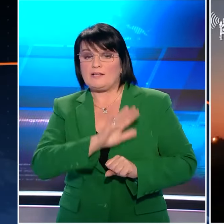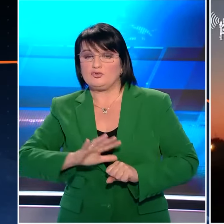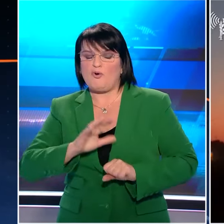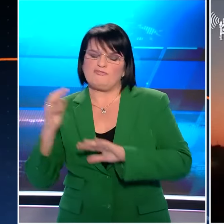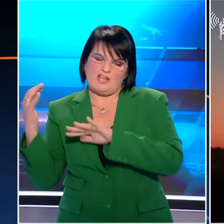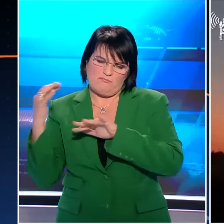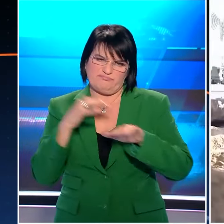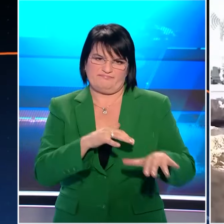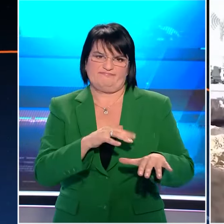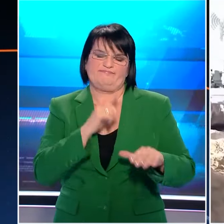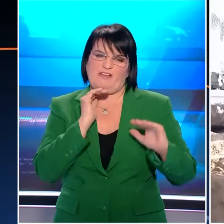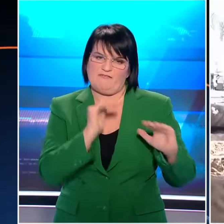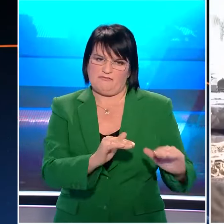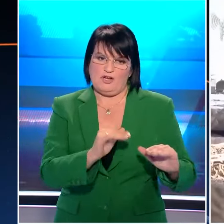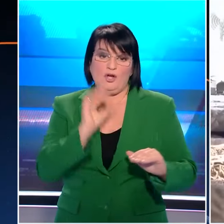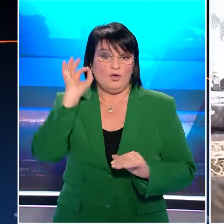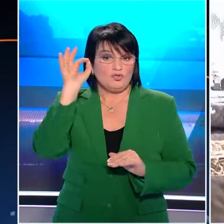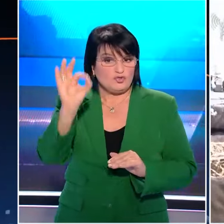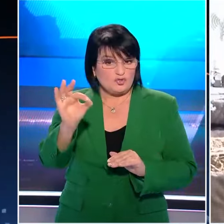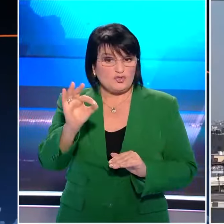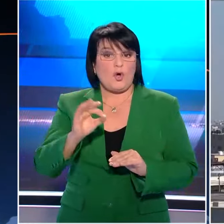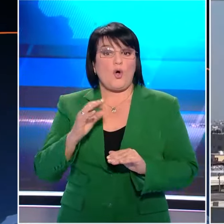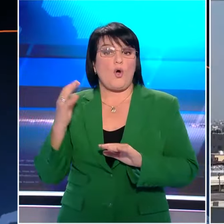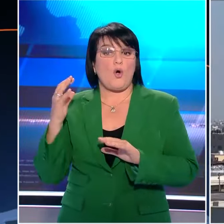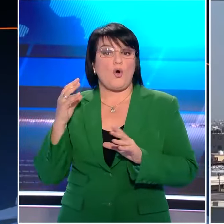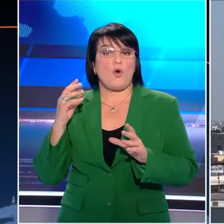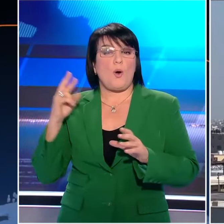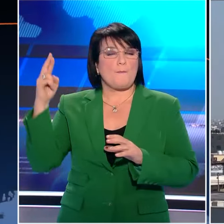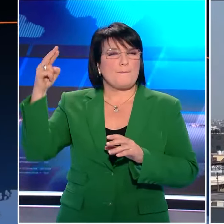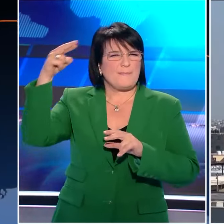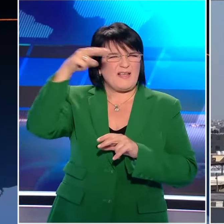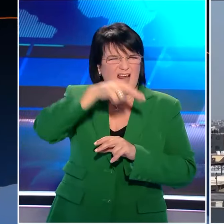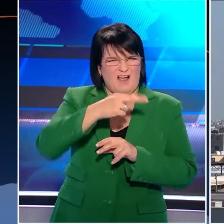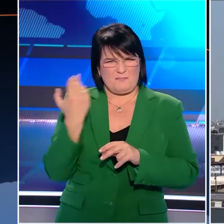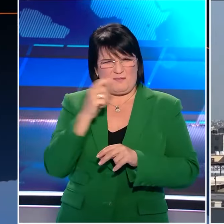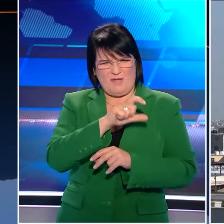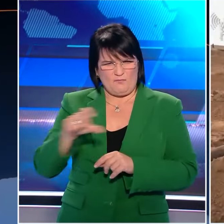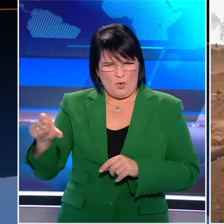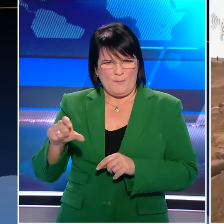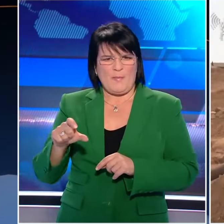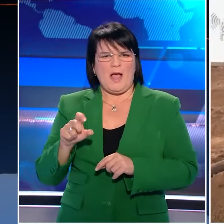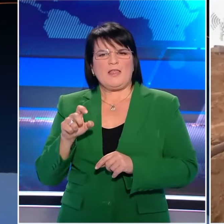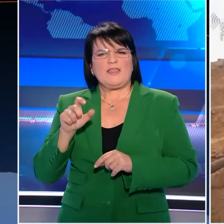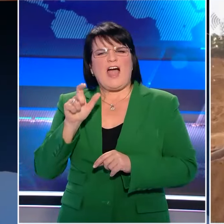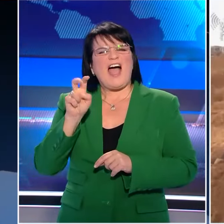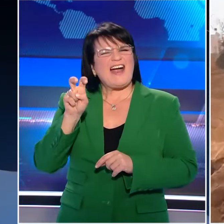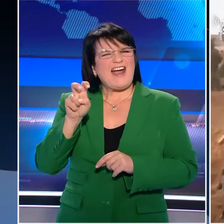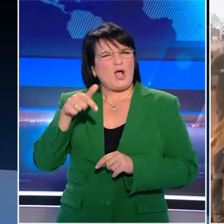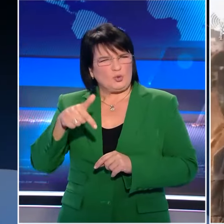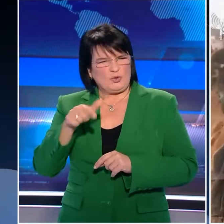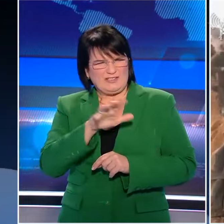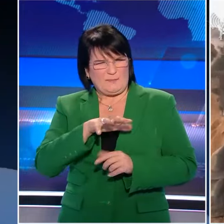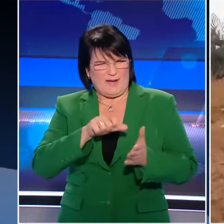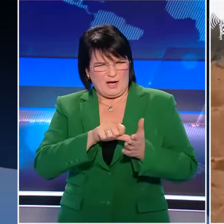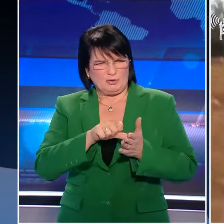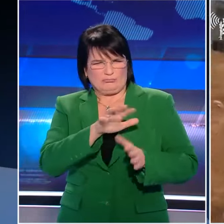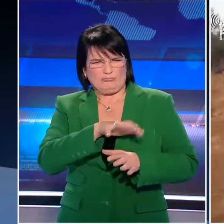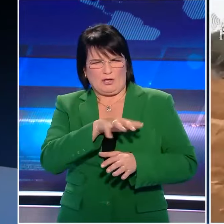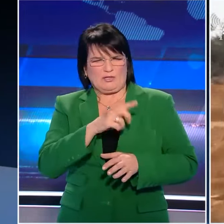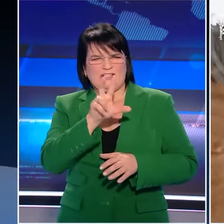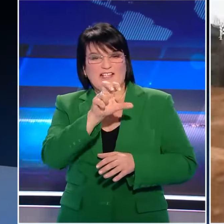Νότο. Στο στόχαστρο της μαζικότερης επίθεσης με πυράβλους των τελευταίων εβδομάδων, η Χαν Γιουνίς. Το τελευταίο 24ωρο, περισσότεροι από 30